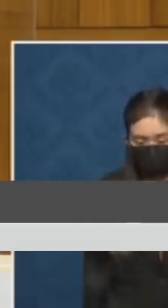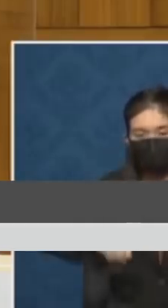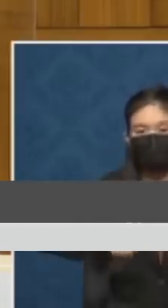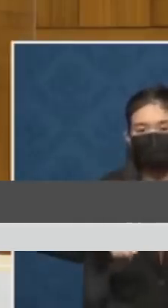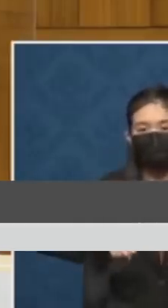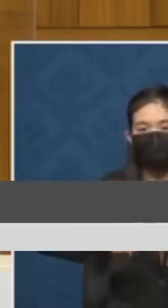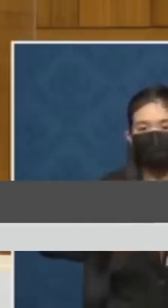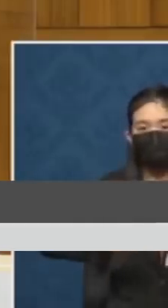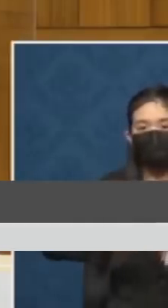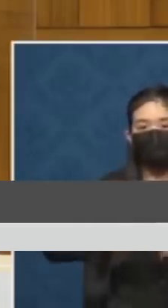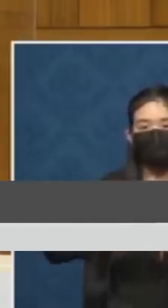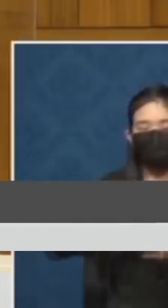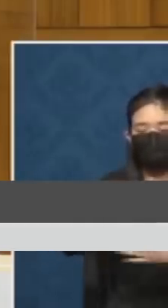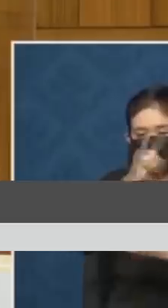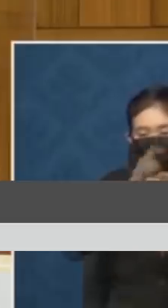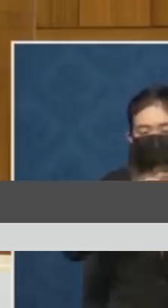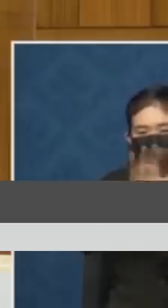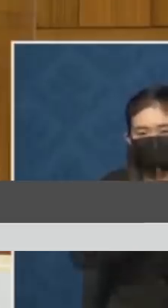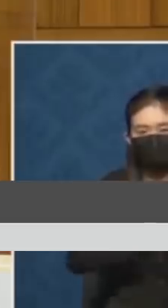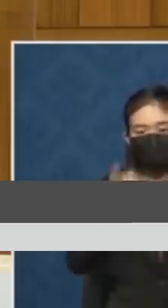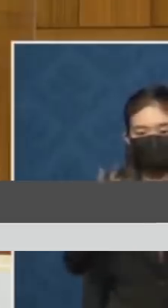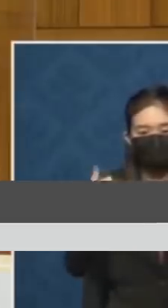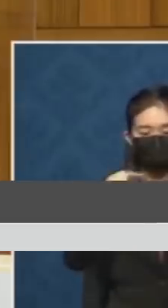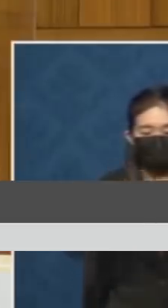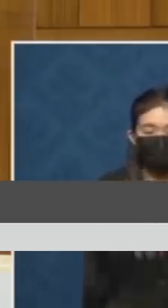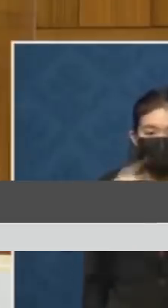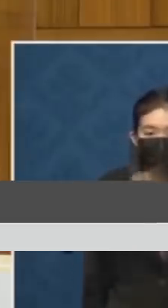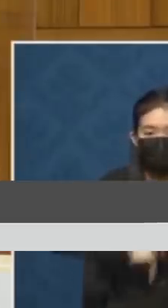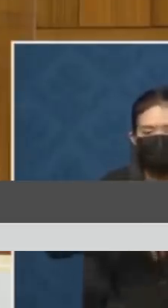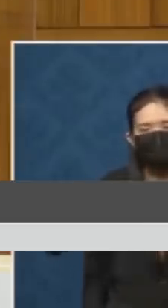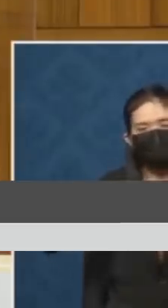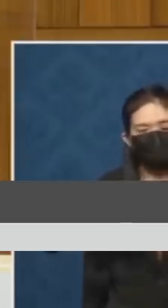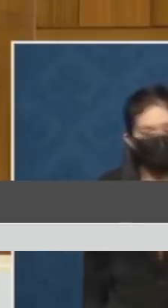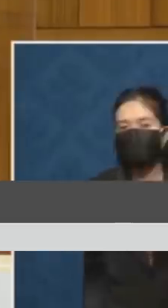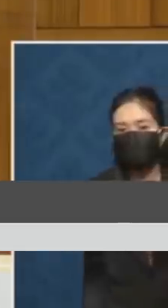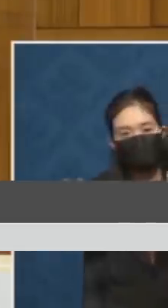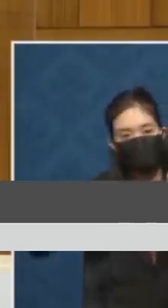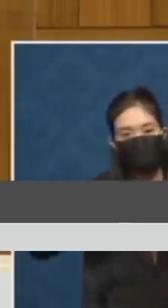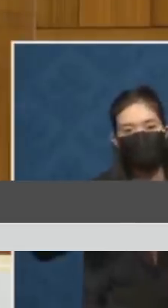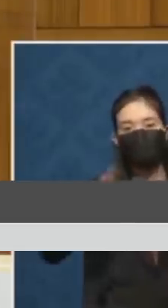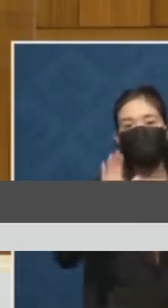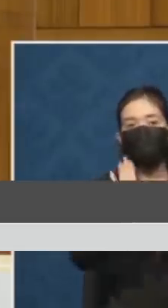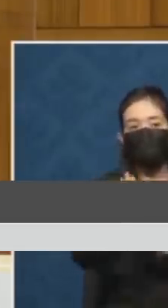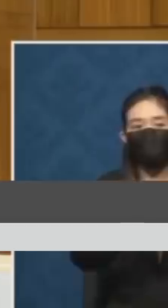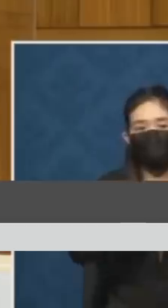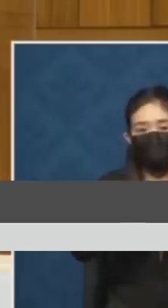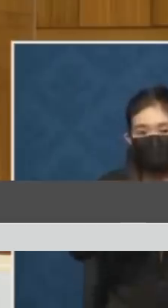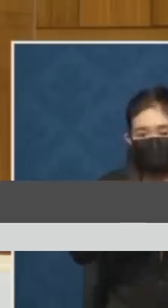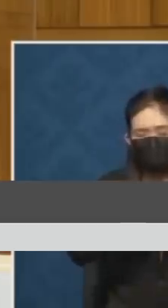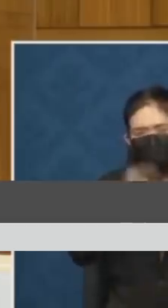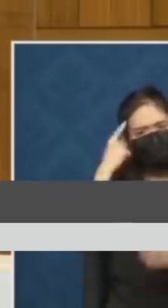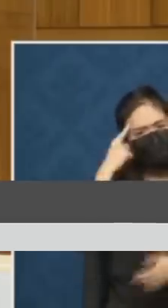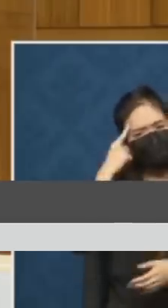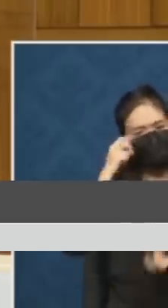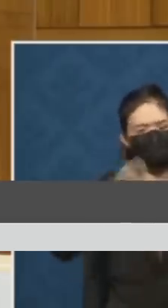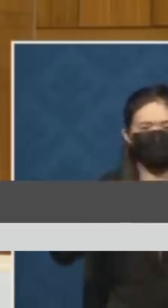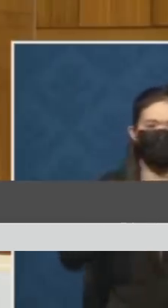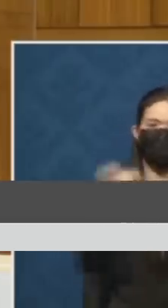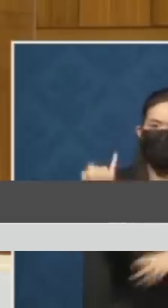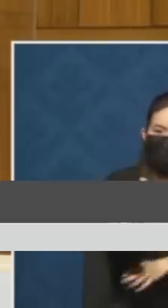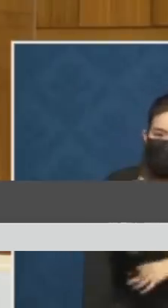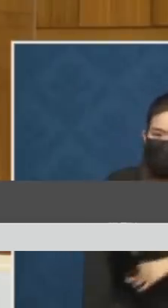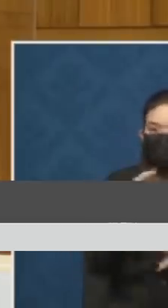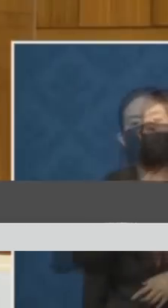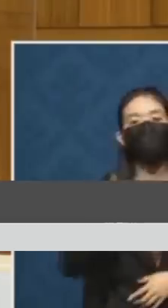สามารถลงคะแนนเสียงได้ว่าสนับสนุนเห็นด้วยหรือไม่เห็นด้วยกับร่างแก้ไขนี้ ถ้าท่านคิดว่าร่างแก้ไขนี้มันเลวร้ายจริงมันแย่จ